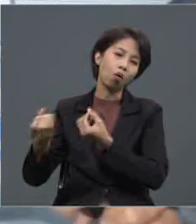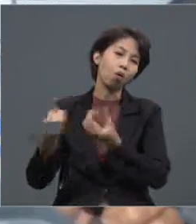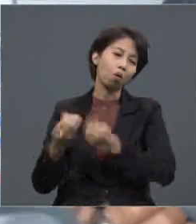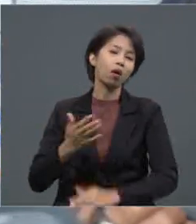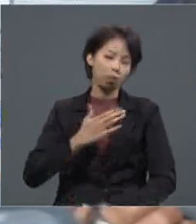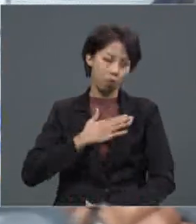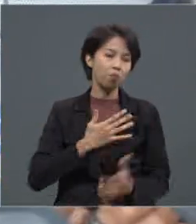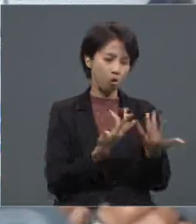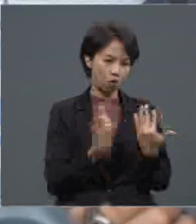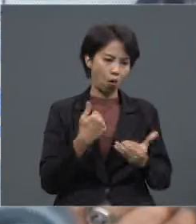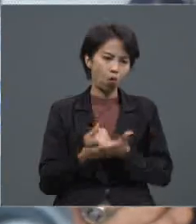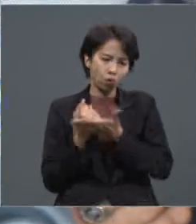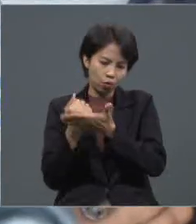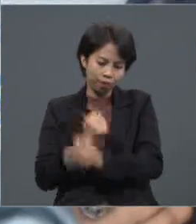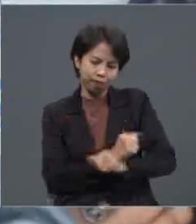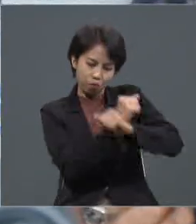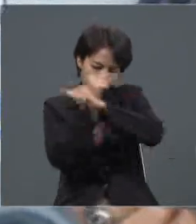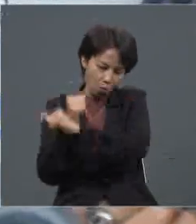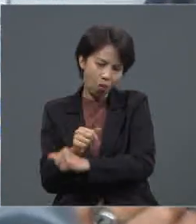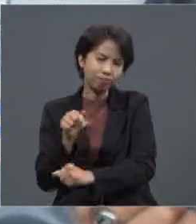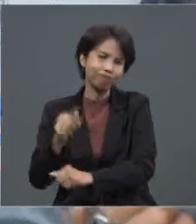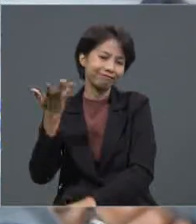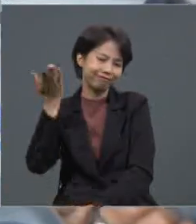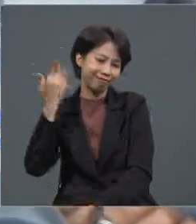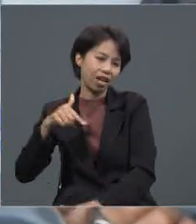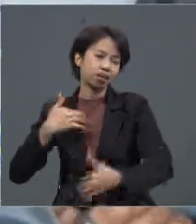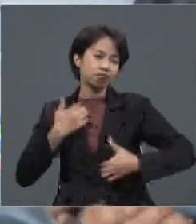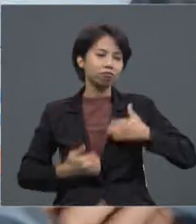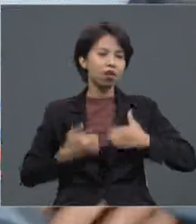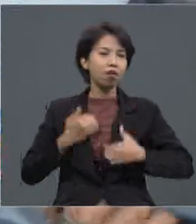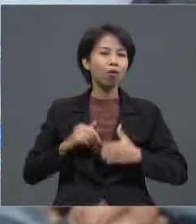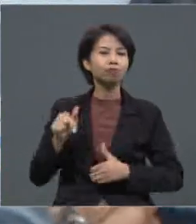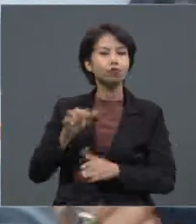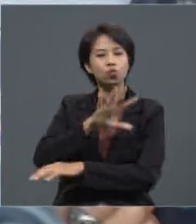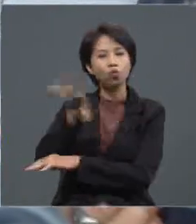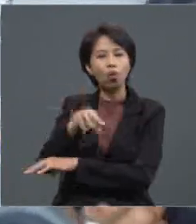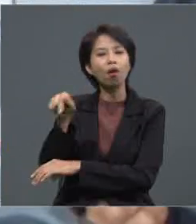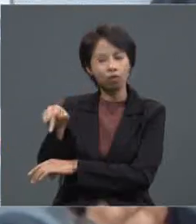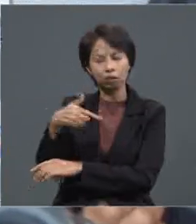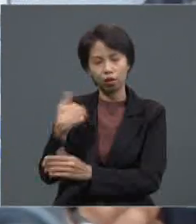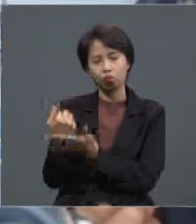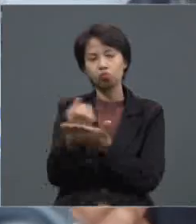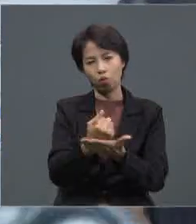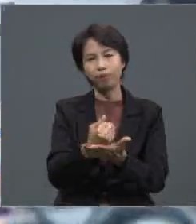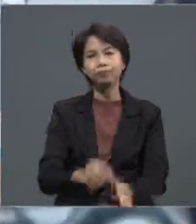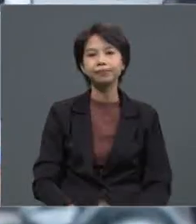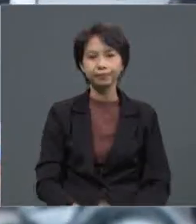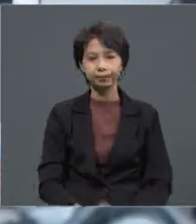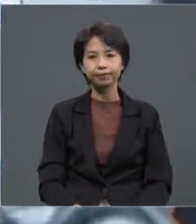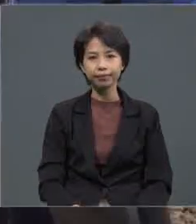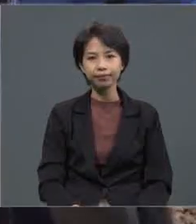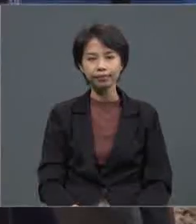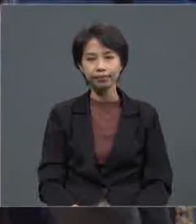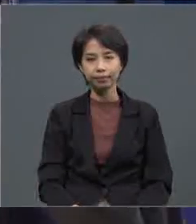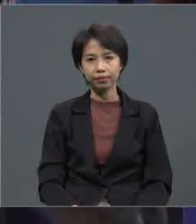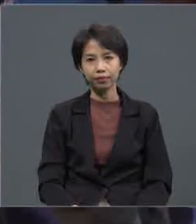ช่วยหาทางปกป้องแล้วก็ดึงผู้เสียหายที่เดือดร้อนนะครับได้มาแจ้งความดำเนินคดีต่อไปครับ ท